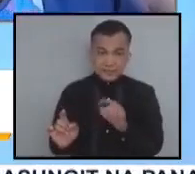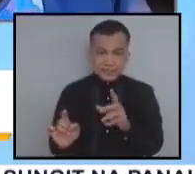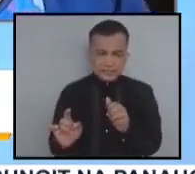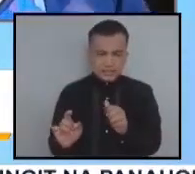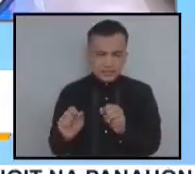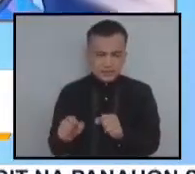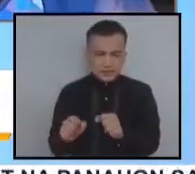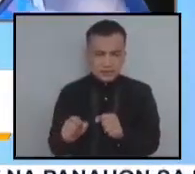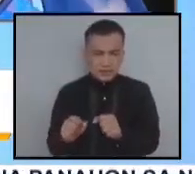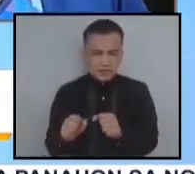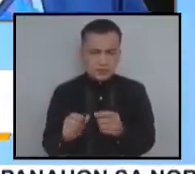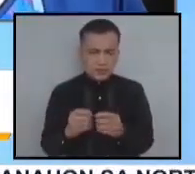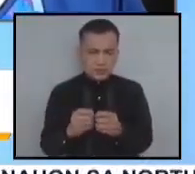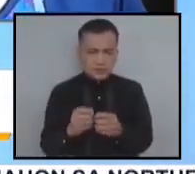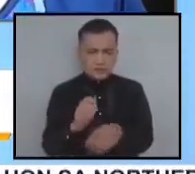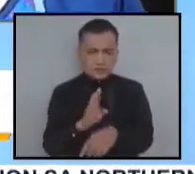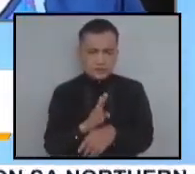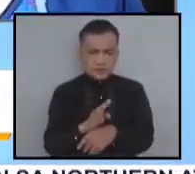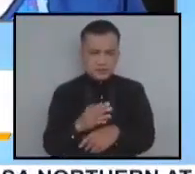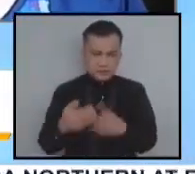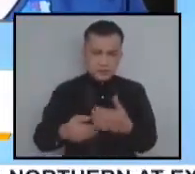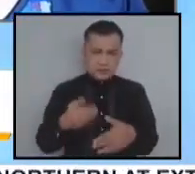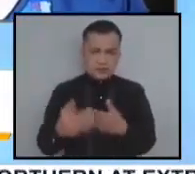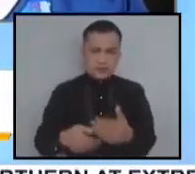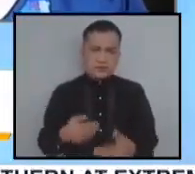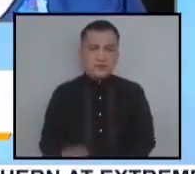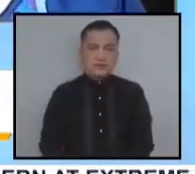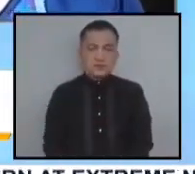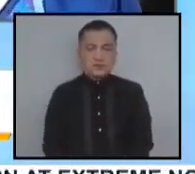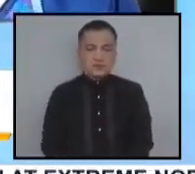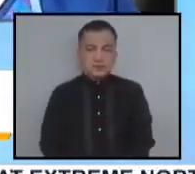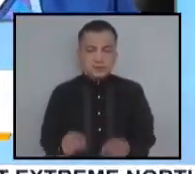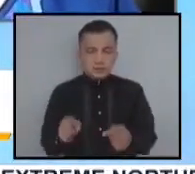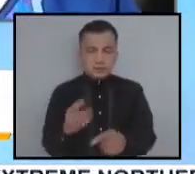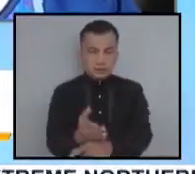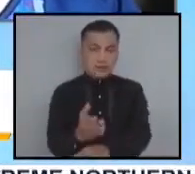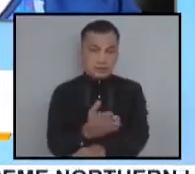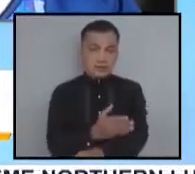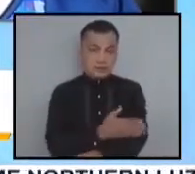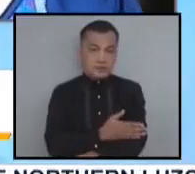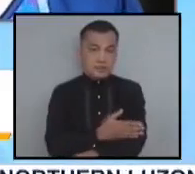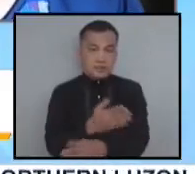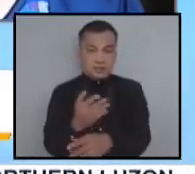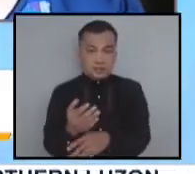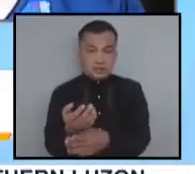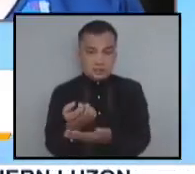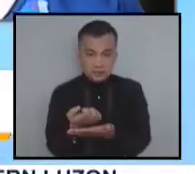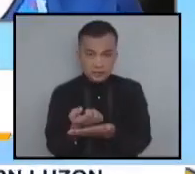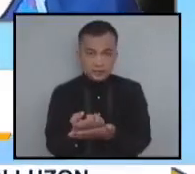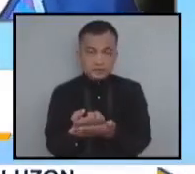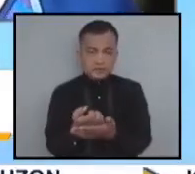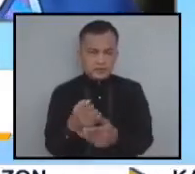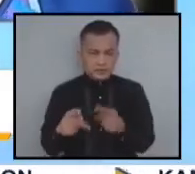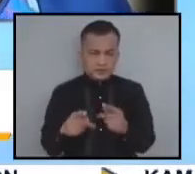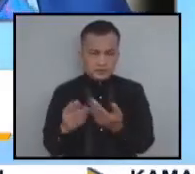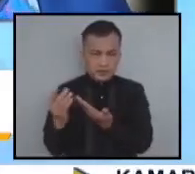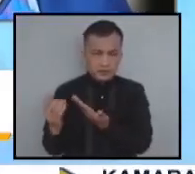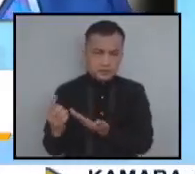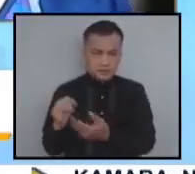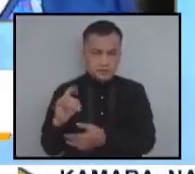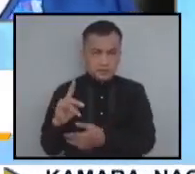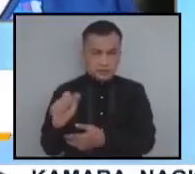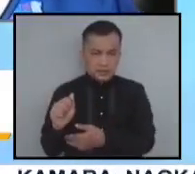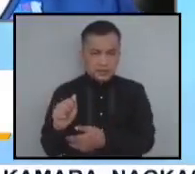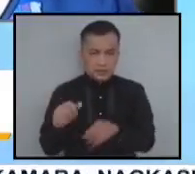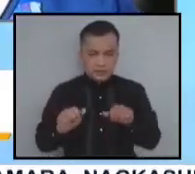Tapos, parang rolling lang yan eh. So, parang it would keep improving the economy. And for people like Salika, most of our